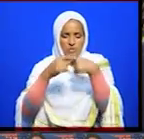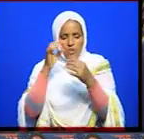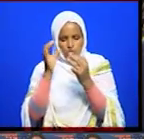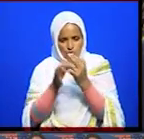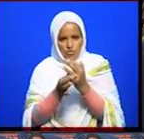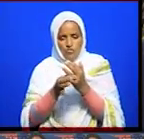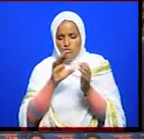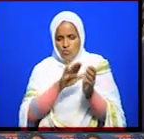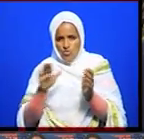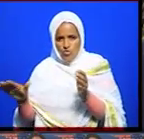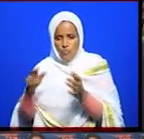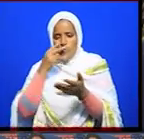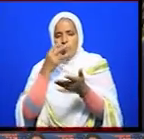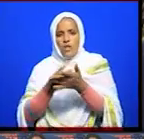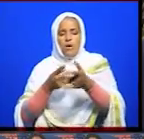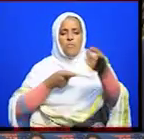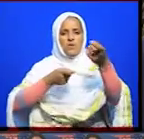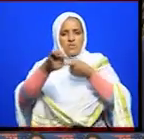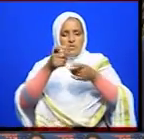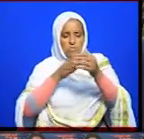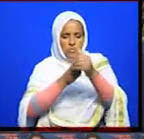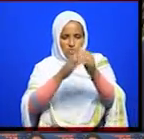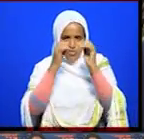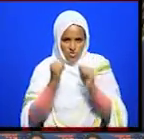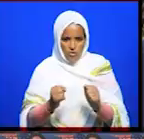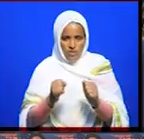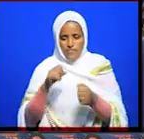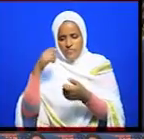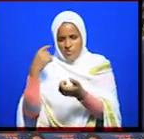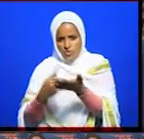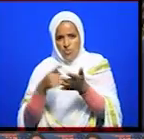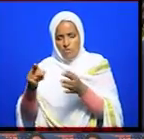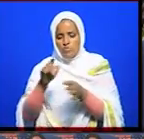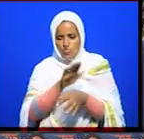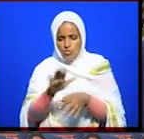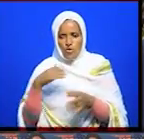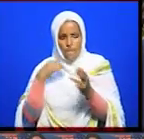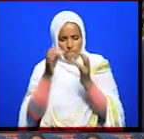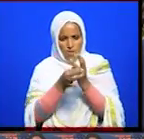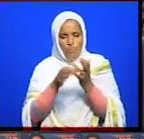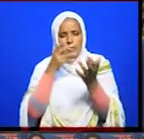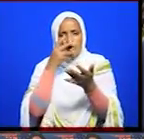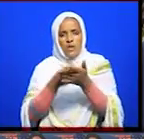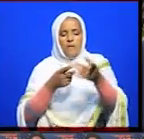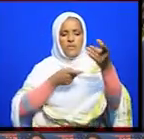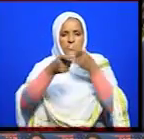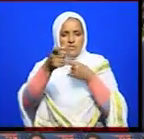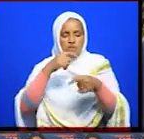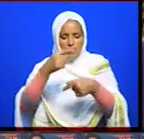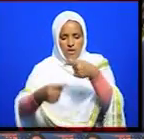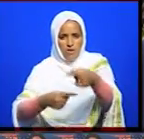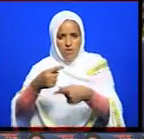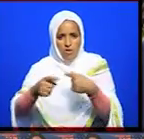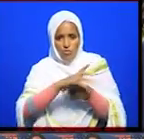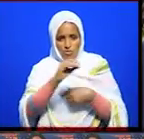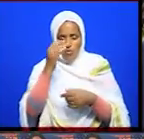ሲመጣ ሚስቱንም ልጆቹንም በመልካም አስተዳደር ይመራል እሷም እንደዚሁ ልጆቿንም ባሏንም በመልካም